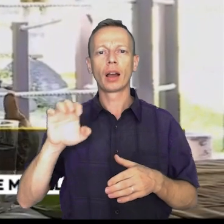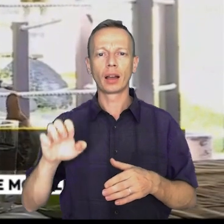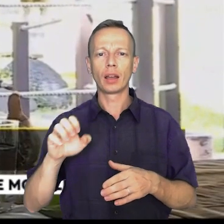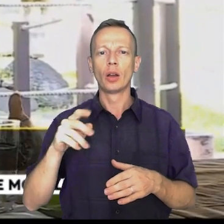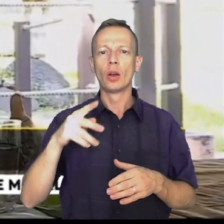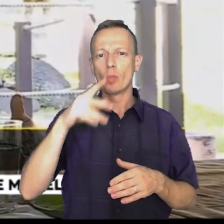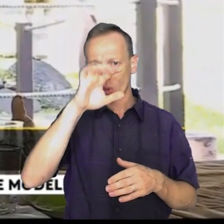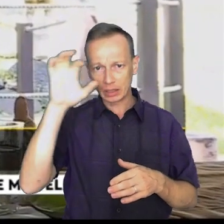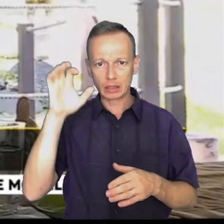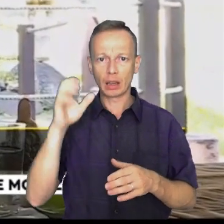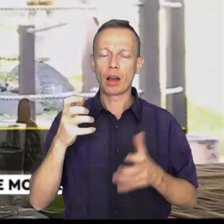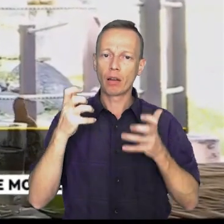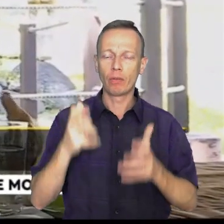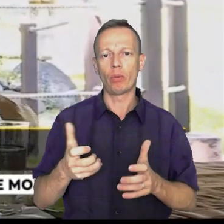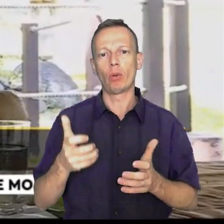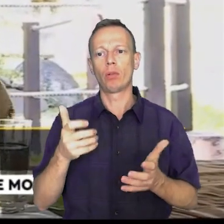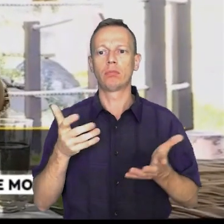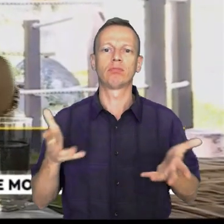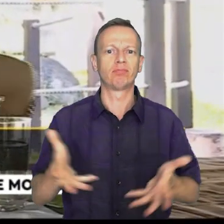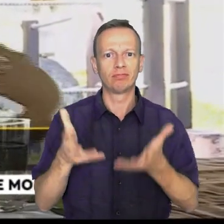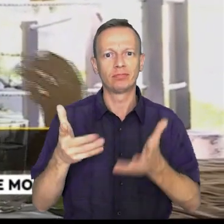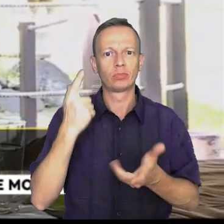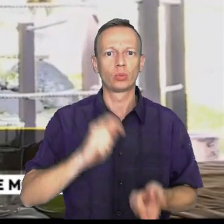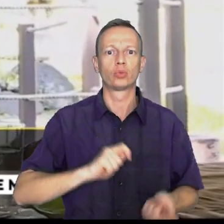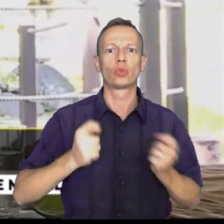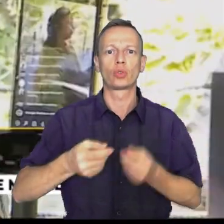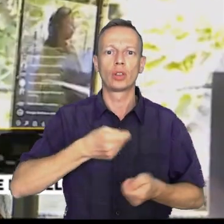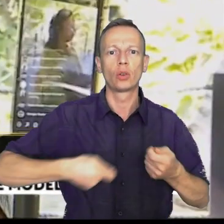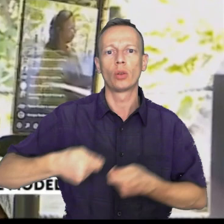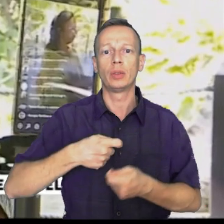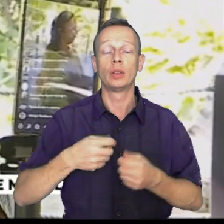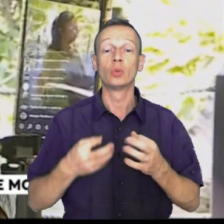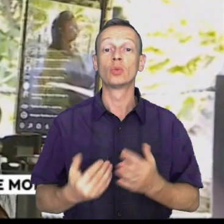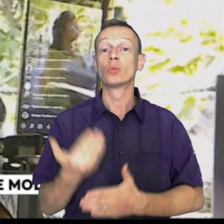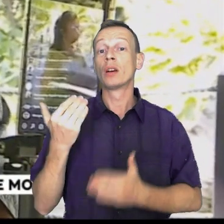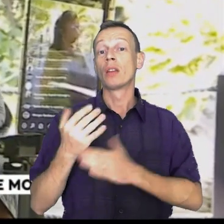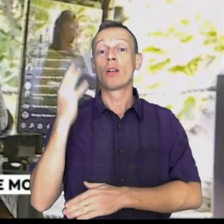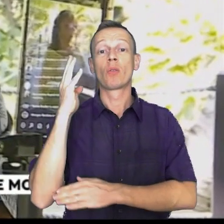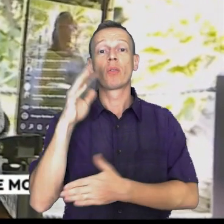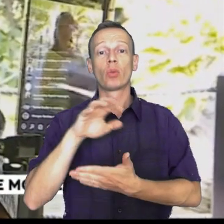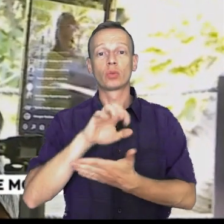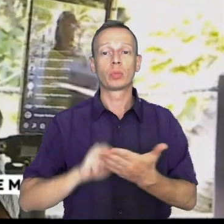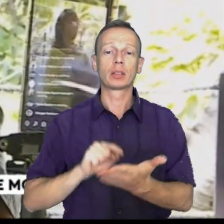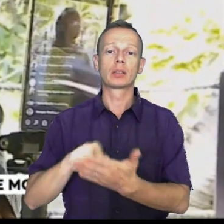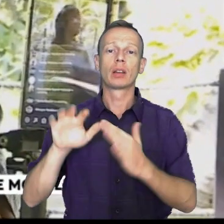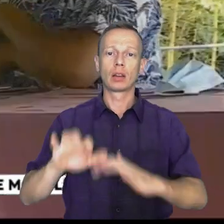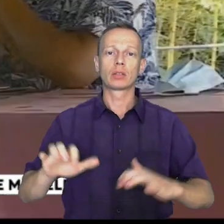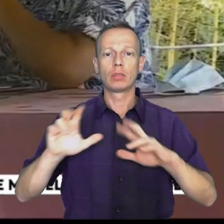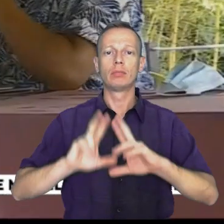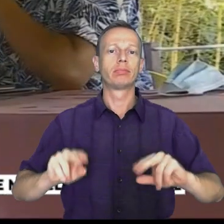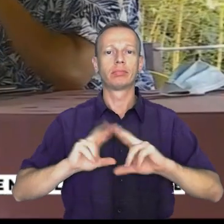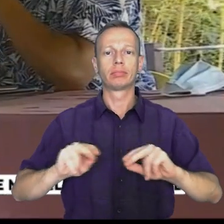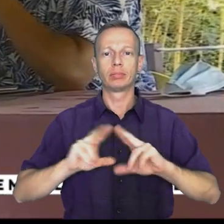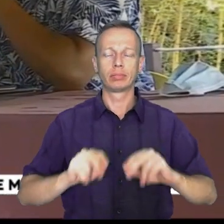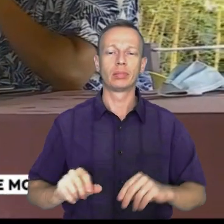changement économique. C'est en tout cas ce qui est sorti ce matin de la conférence de presse qu'ils ont organisée à l'Assemblée. Nui Haulore,